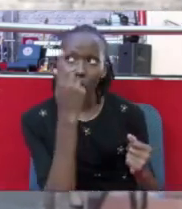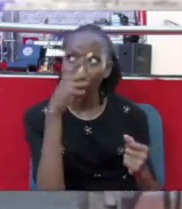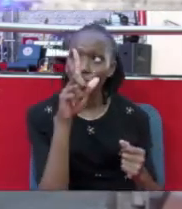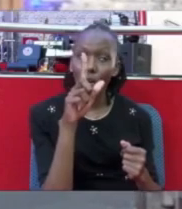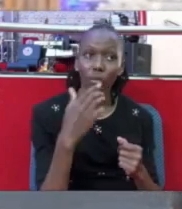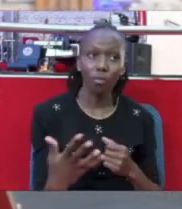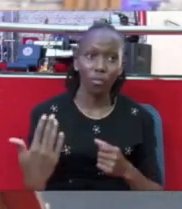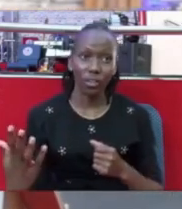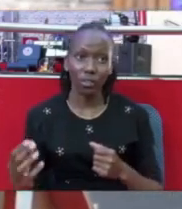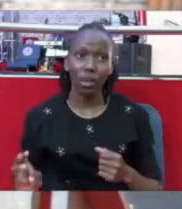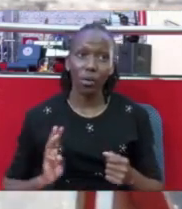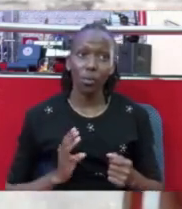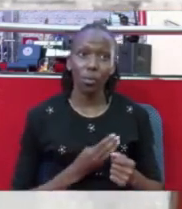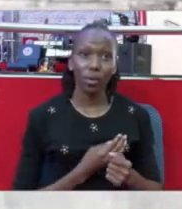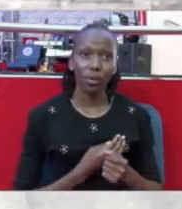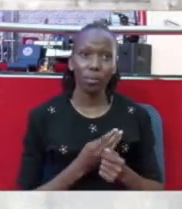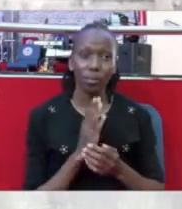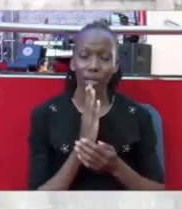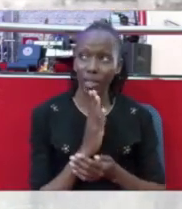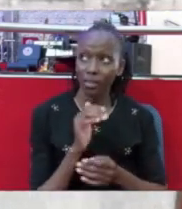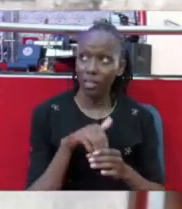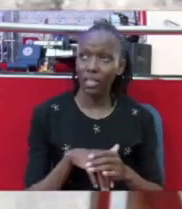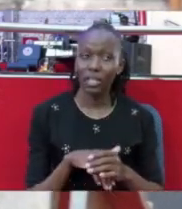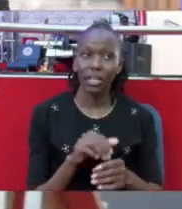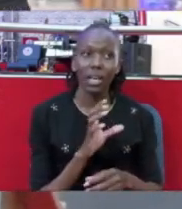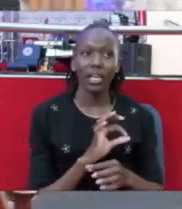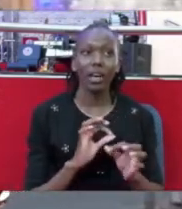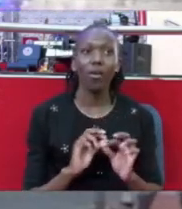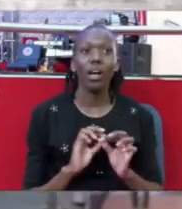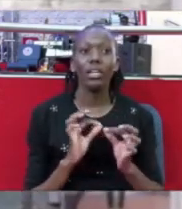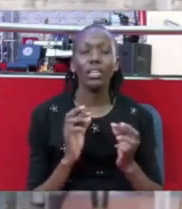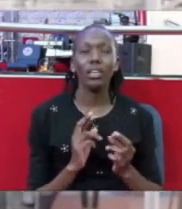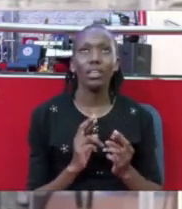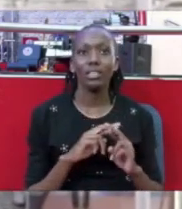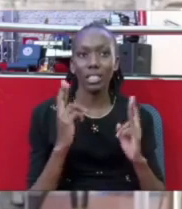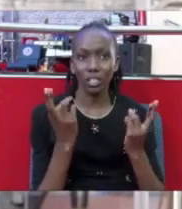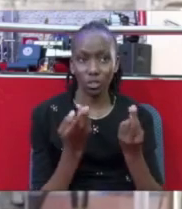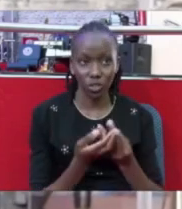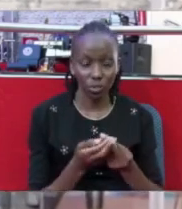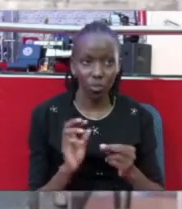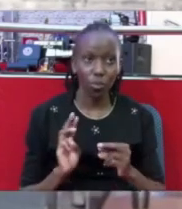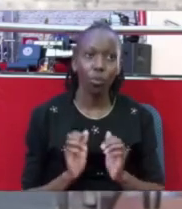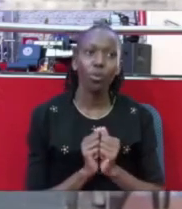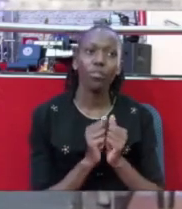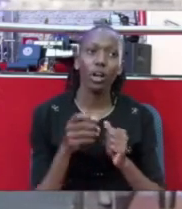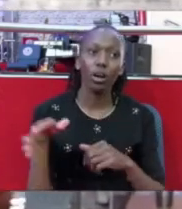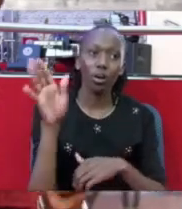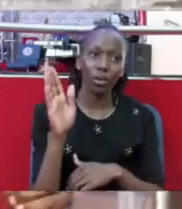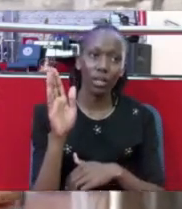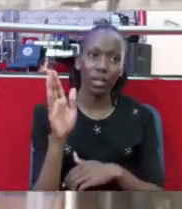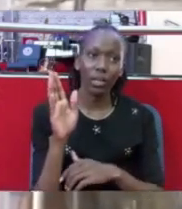ambavyo tunaaminia. And so our relationship with God. Kwa hivyo uhusiano wetu na Mungu. We relate with God even